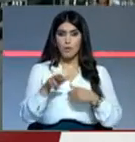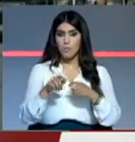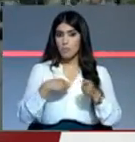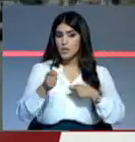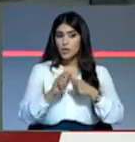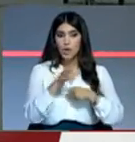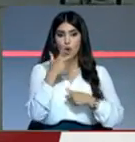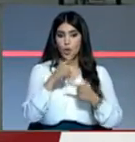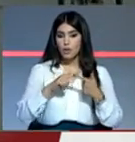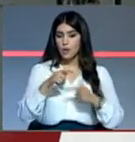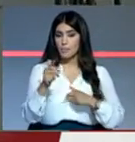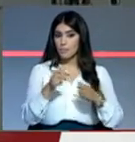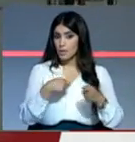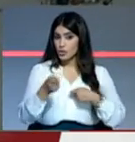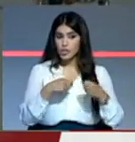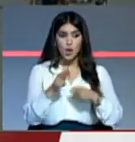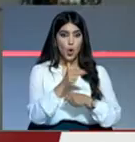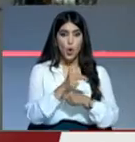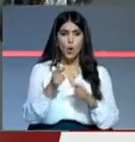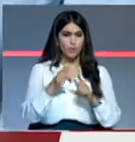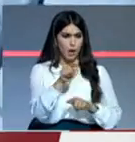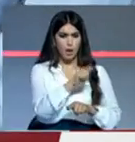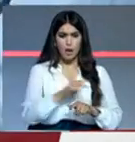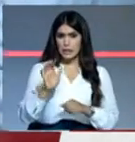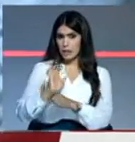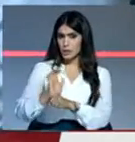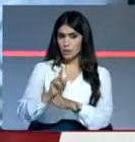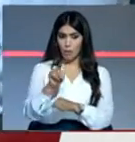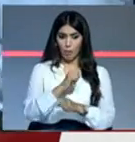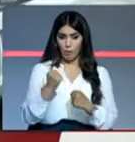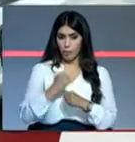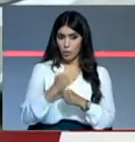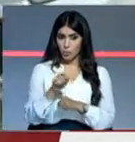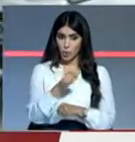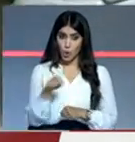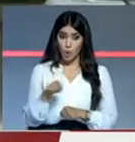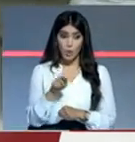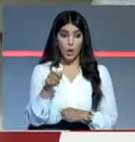موجوده انتصار موجود اليوم